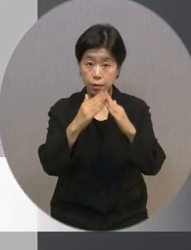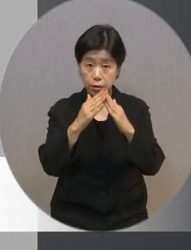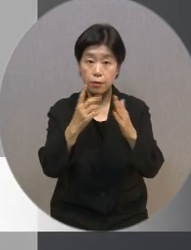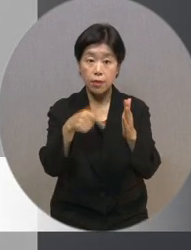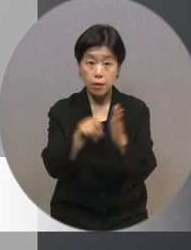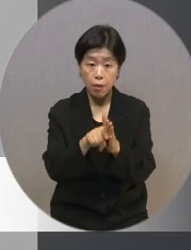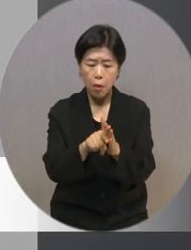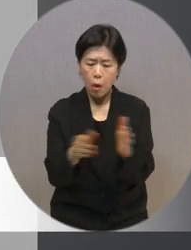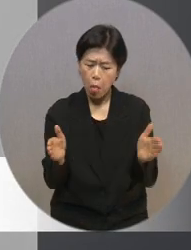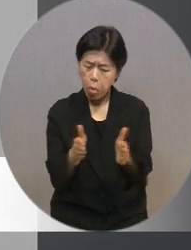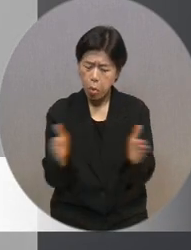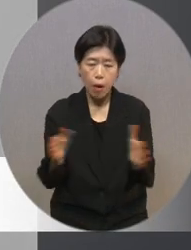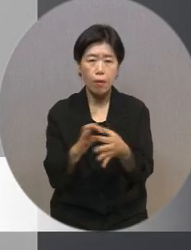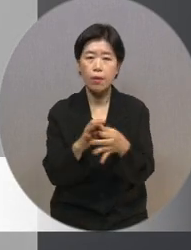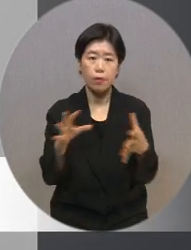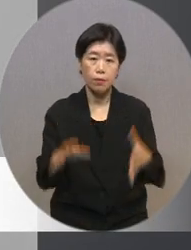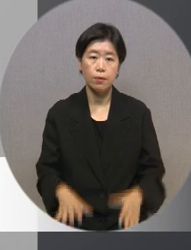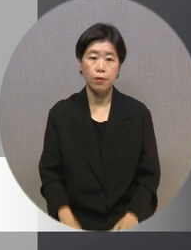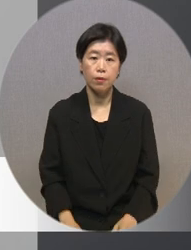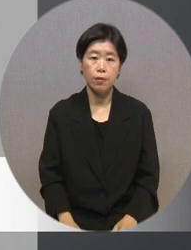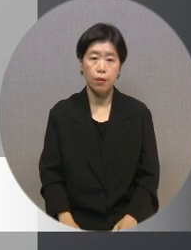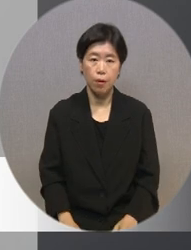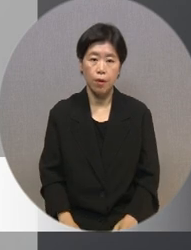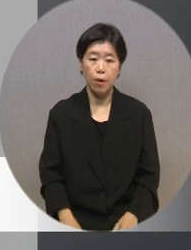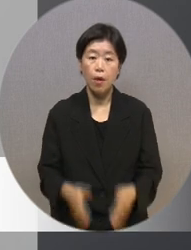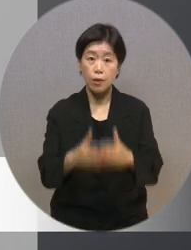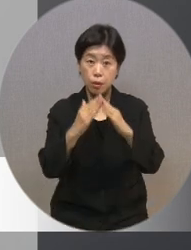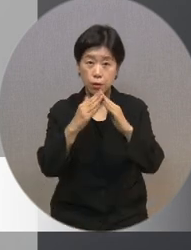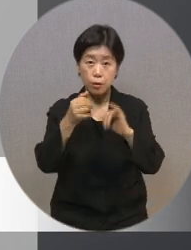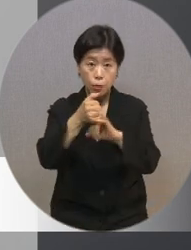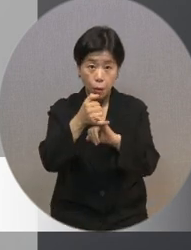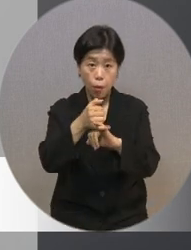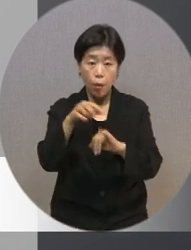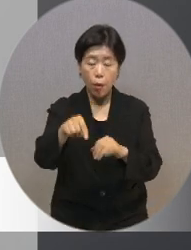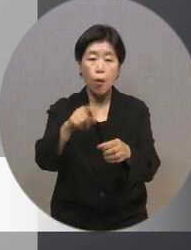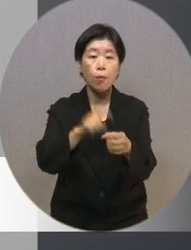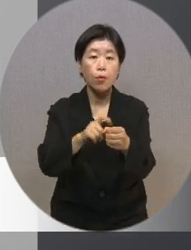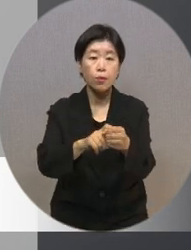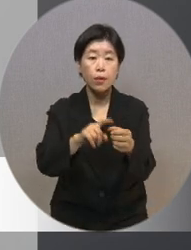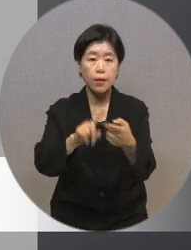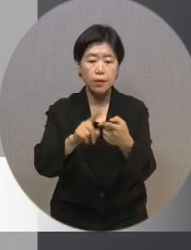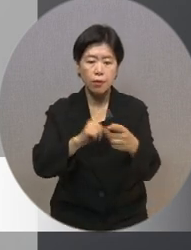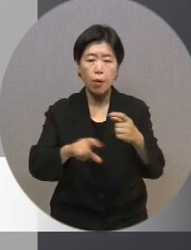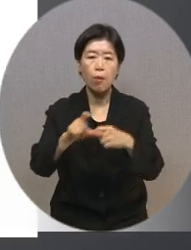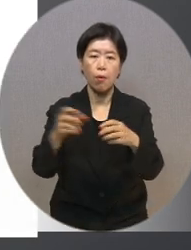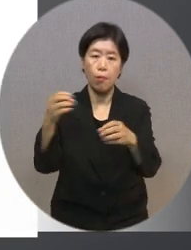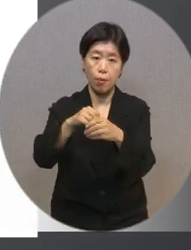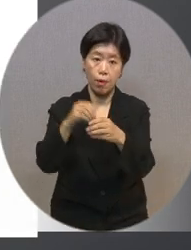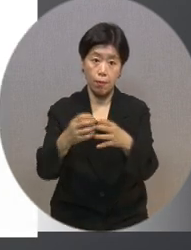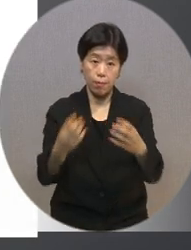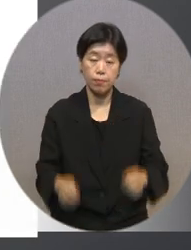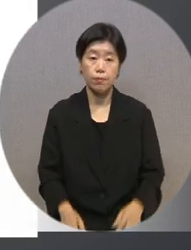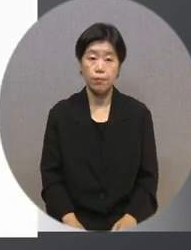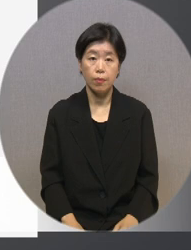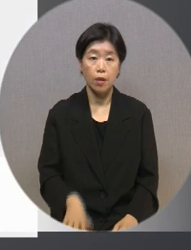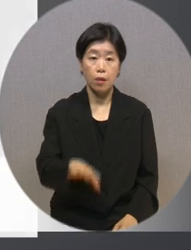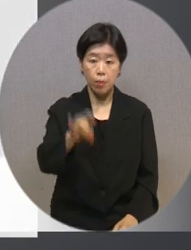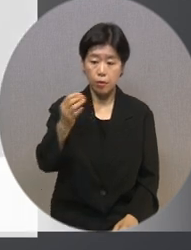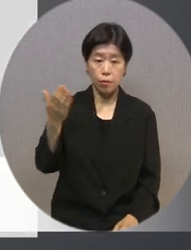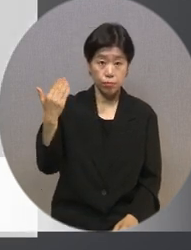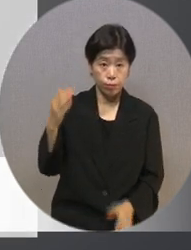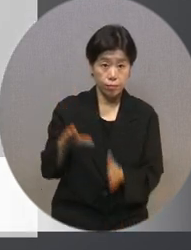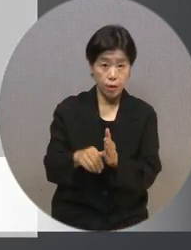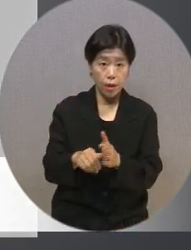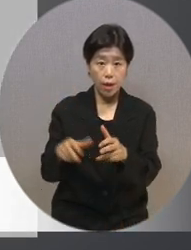기준을 단계적으로 삭제하고 설치해야 하는 건축물의 용도를 추가해 나가고 있습니다. 먼저 기존의